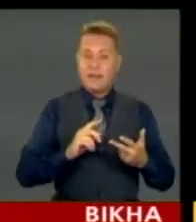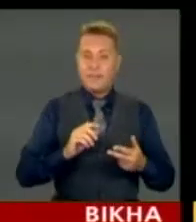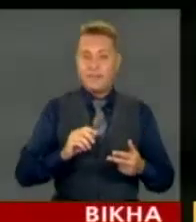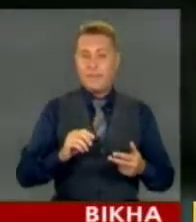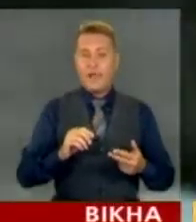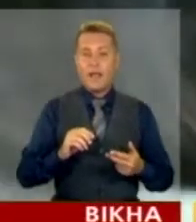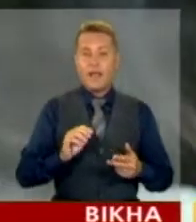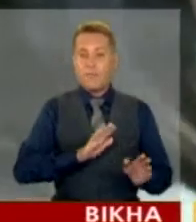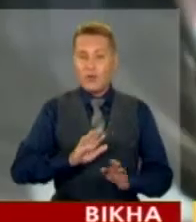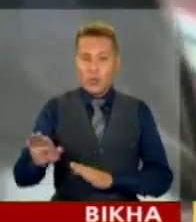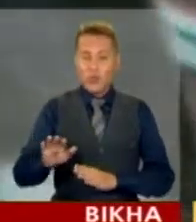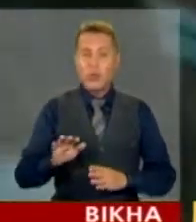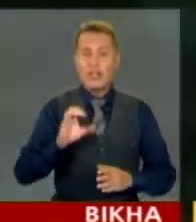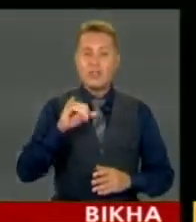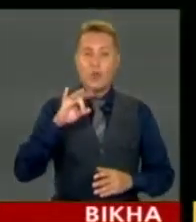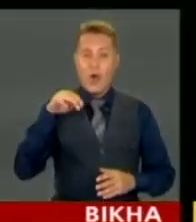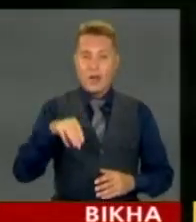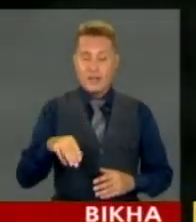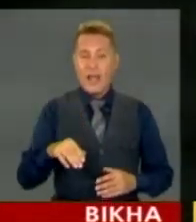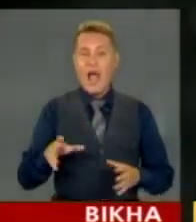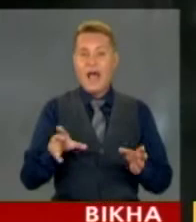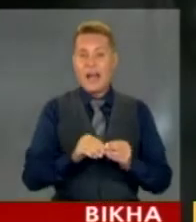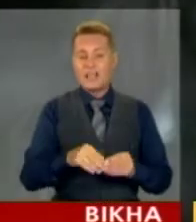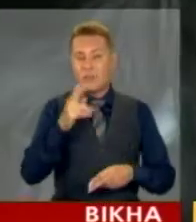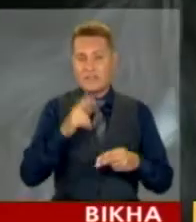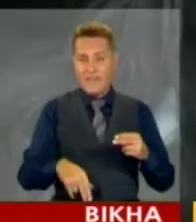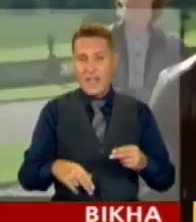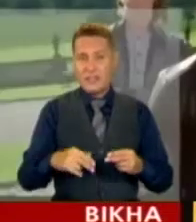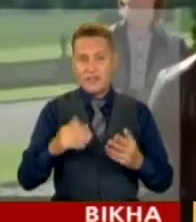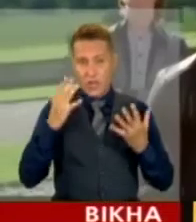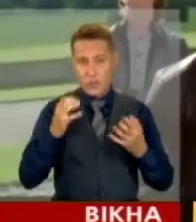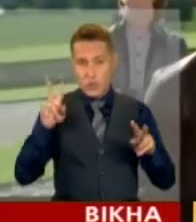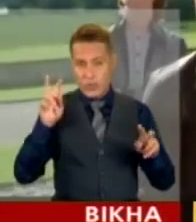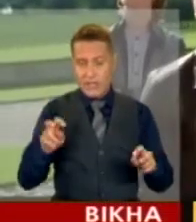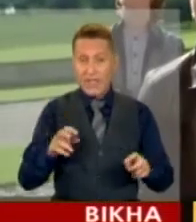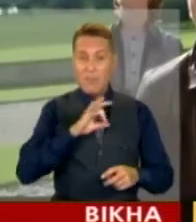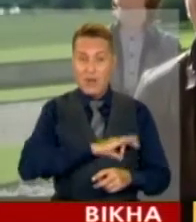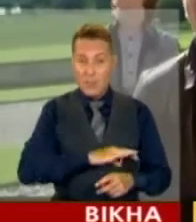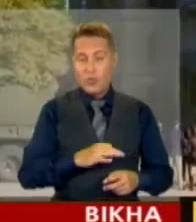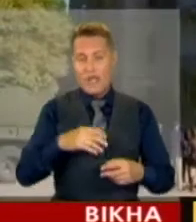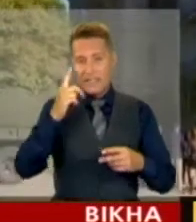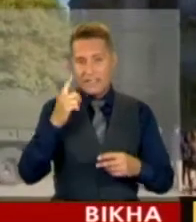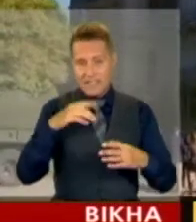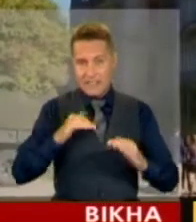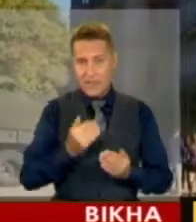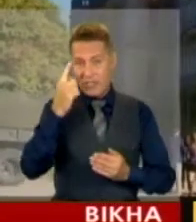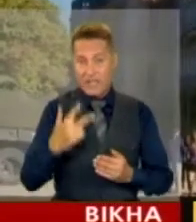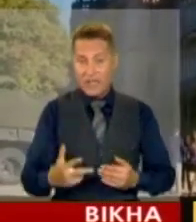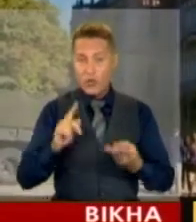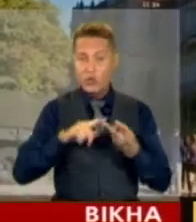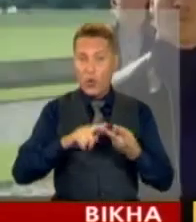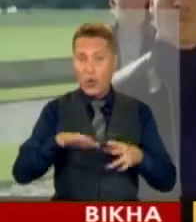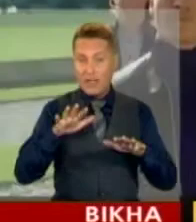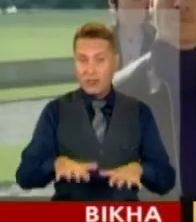юну колегу Крістін Стюарт. Разом із завершенням саги «Сутінки» її прибуток зменшився на третину. Друга сходинка у молодої